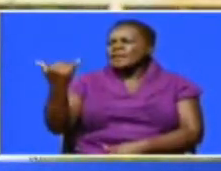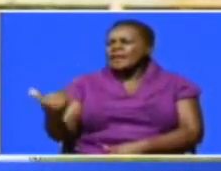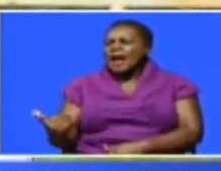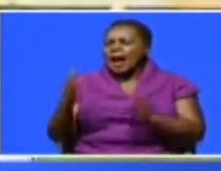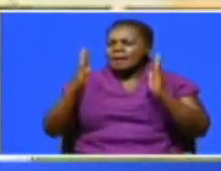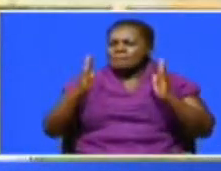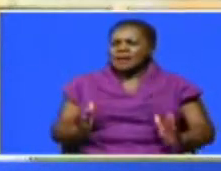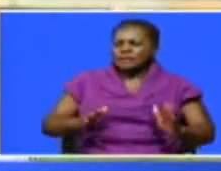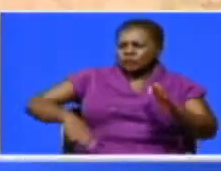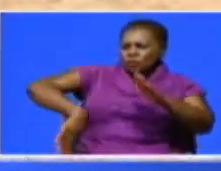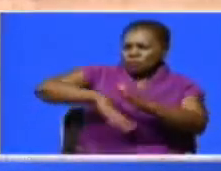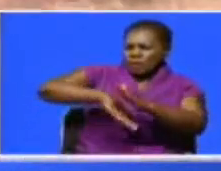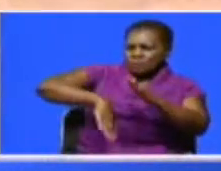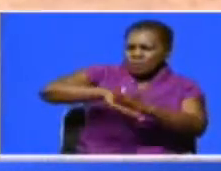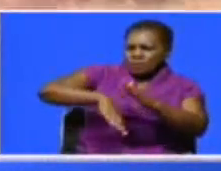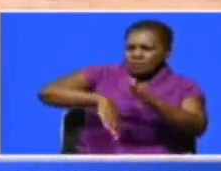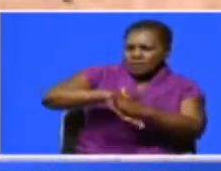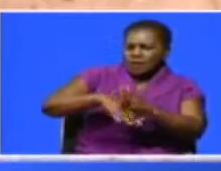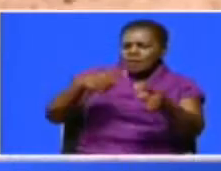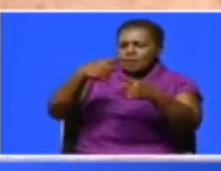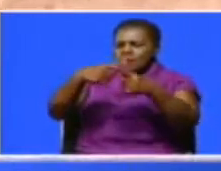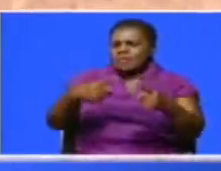ya daraja la kwanza nchini msimu